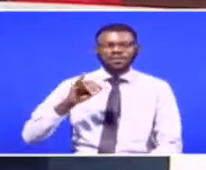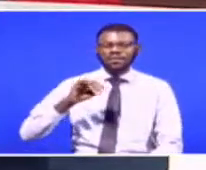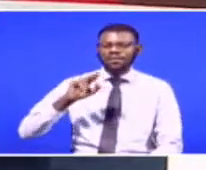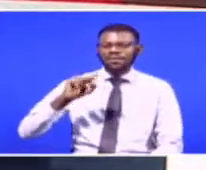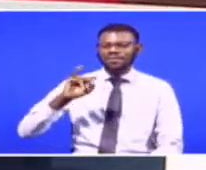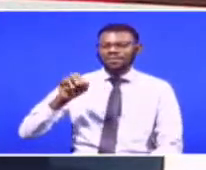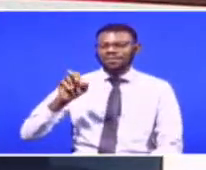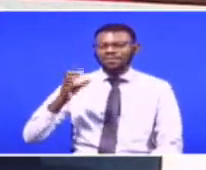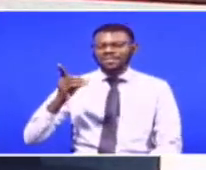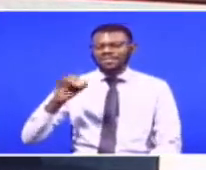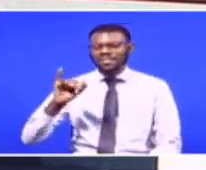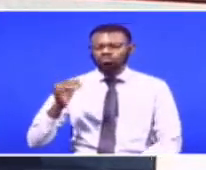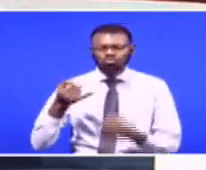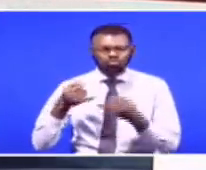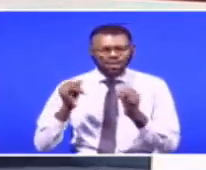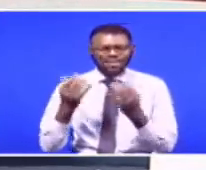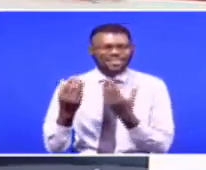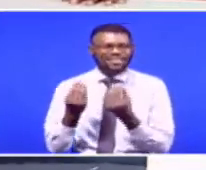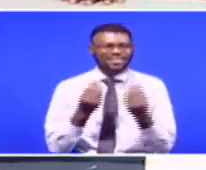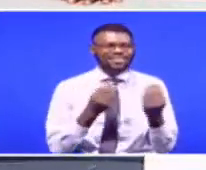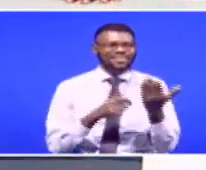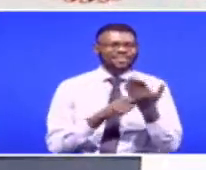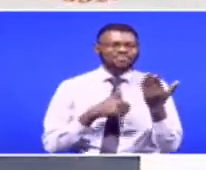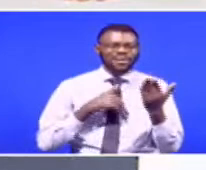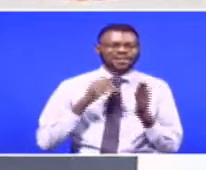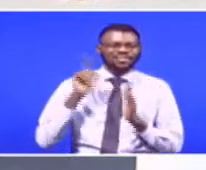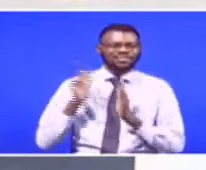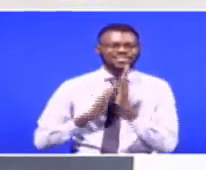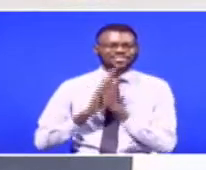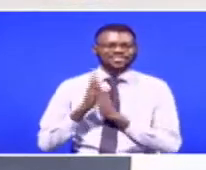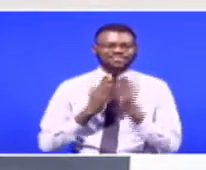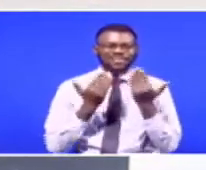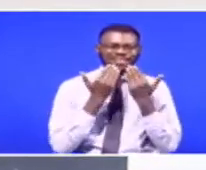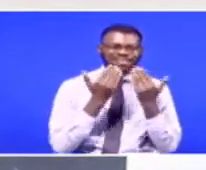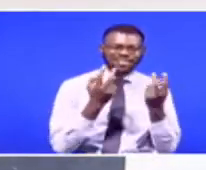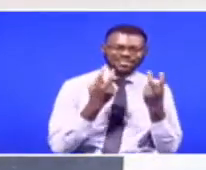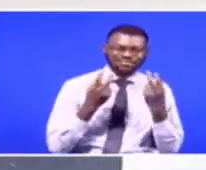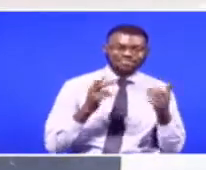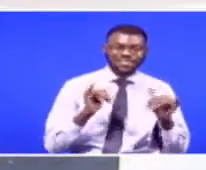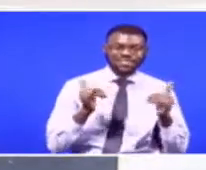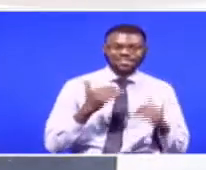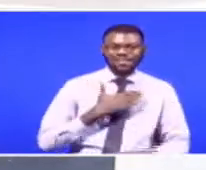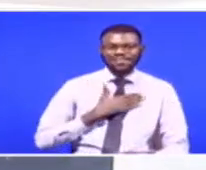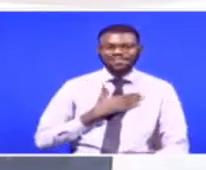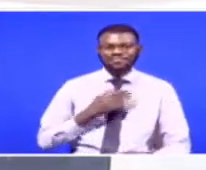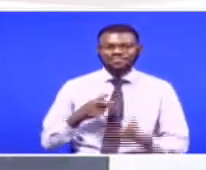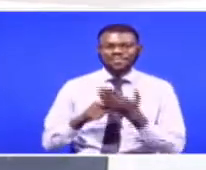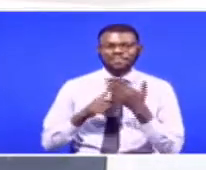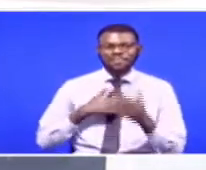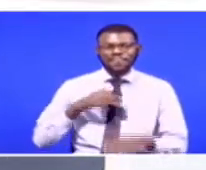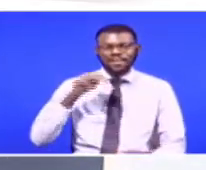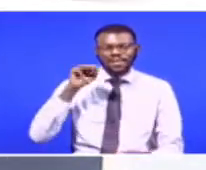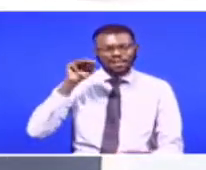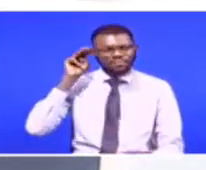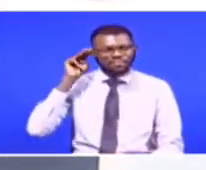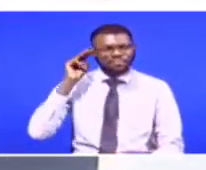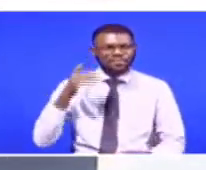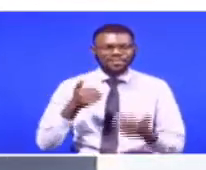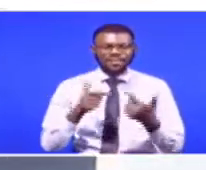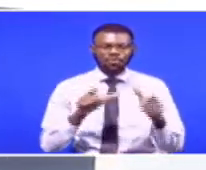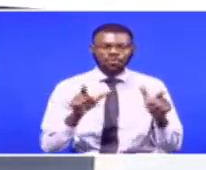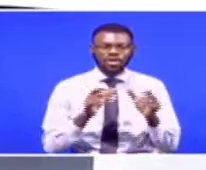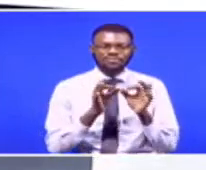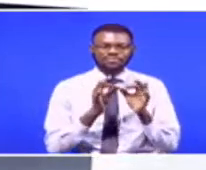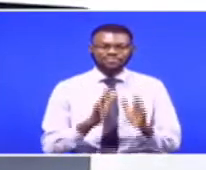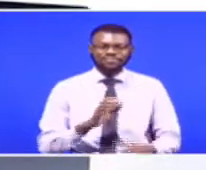tu. Nimekuwa wako Zubeida Kanani. Asante sana kwa kuchagua taarifa zetu. Naam. Mimi ni Mary Atuoli, mtangazaji wa ishara amekuwa ni